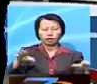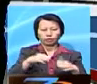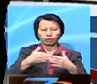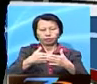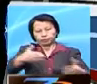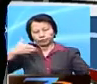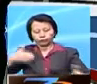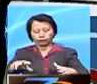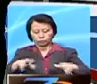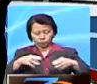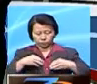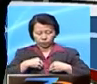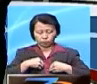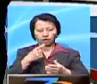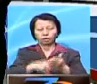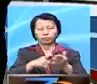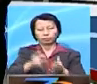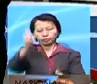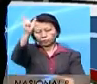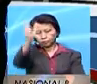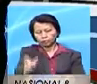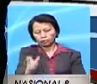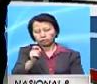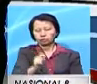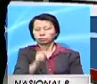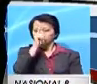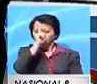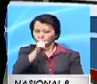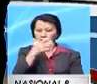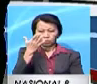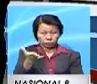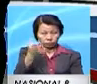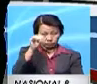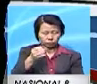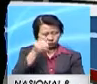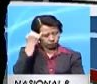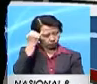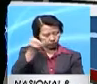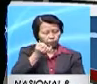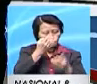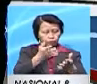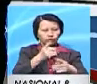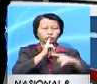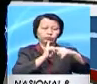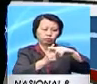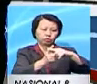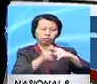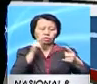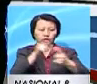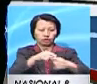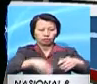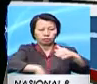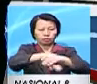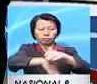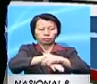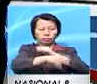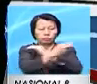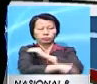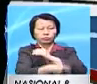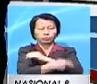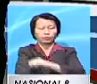sebelum menerima sebarang pencalonan bagi memastikan beliau dapat menyumbang sesuatu yang positif kepada bola sepak